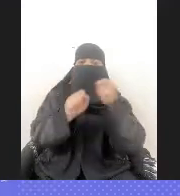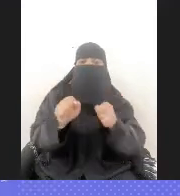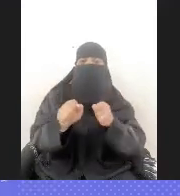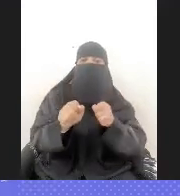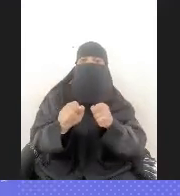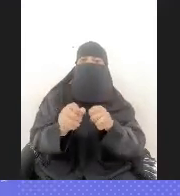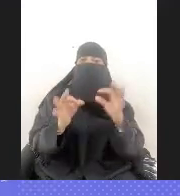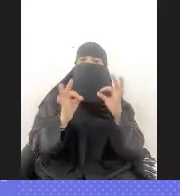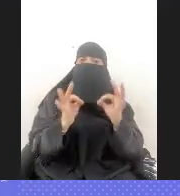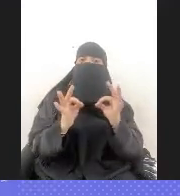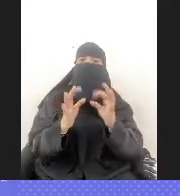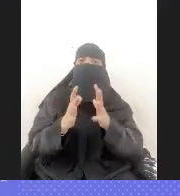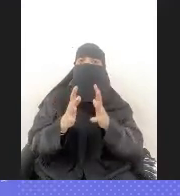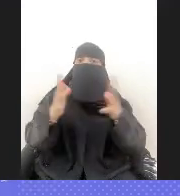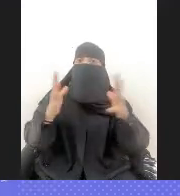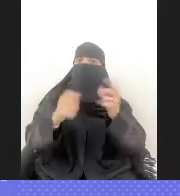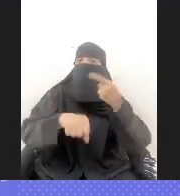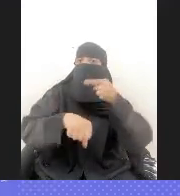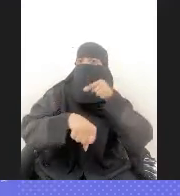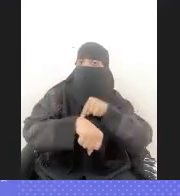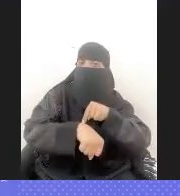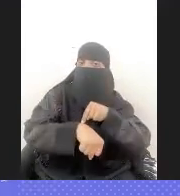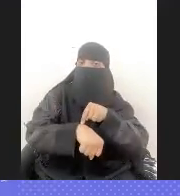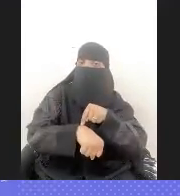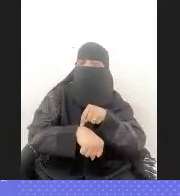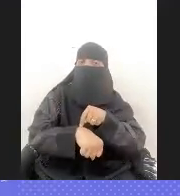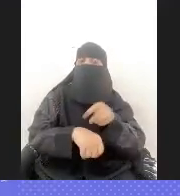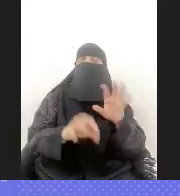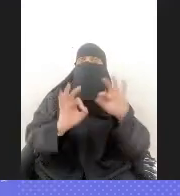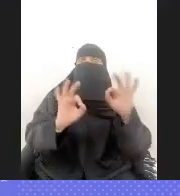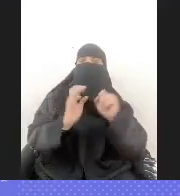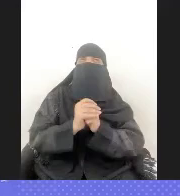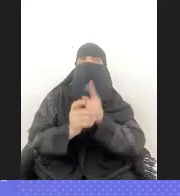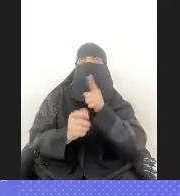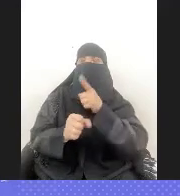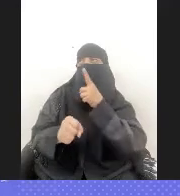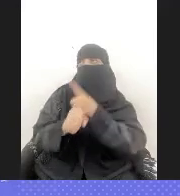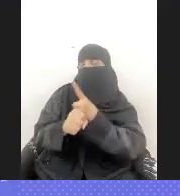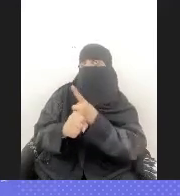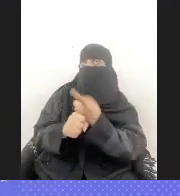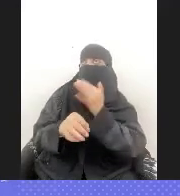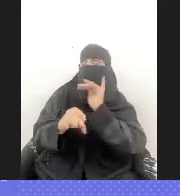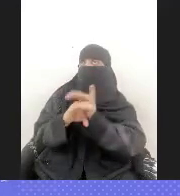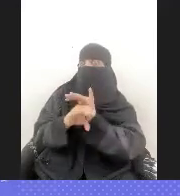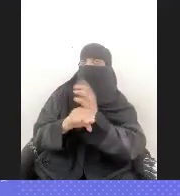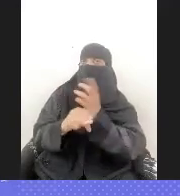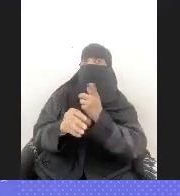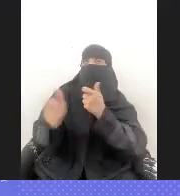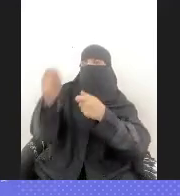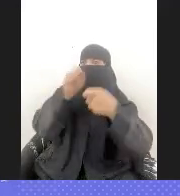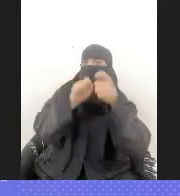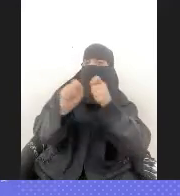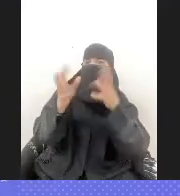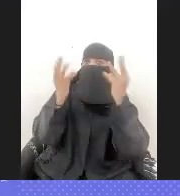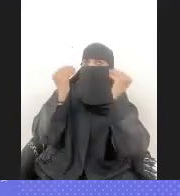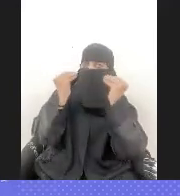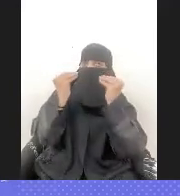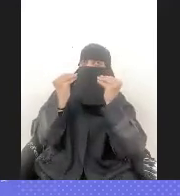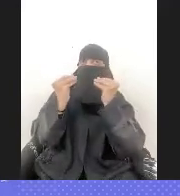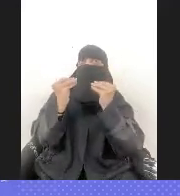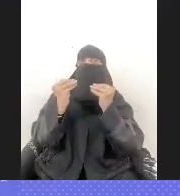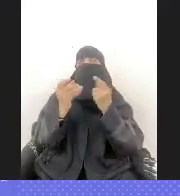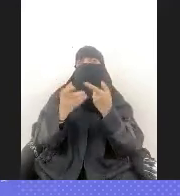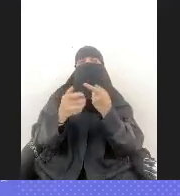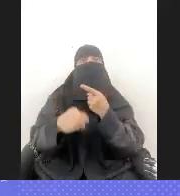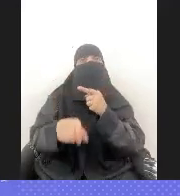للحجم والتوقيت؟ يعني كل ما مثلاً عضو هيئة التدريس أو المعلم صمم المحتوى وكان هذا المحتوى ما يستغرق من المتعلم